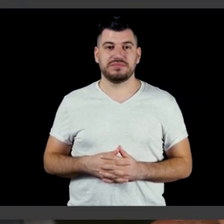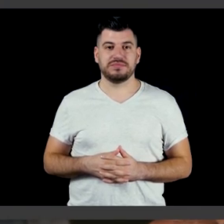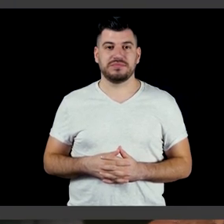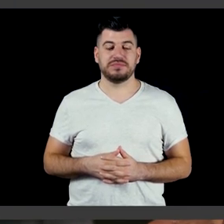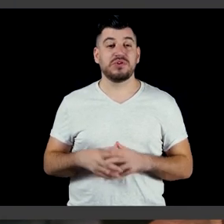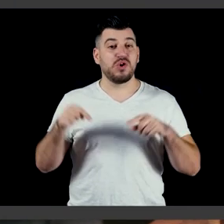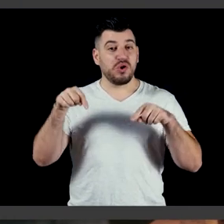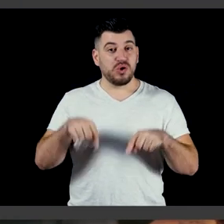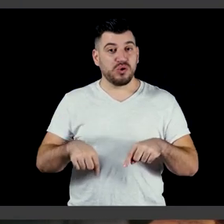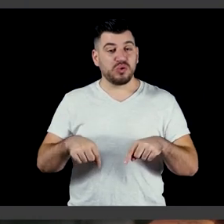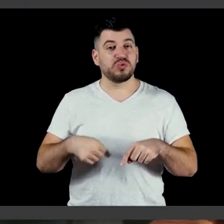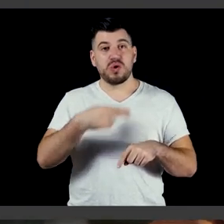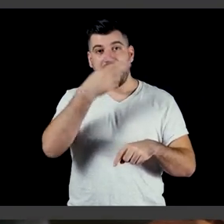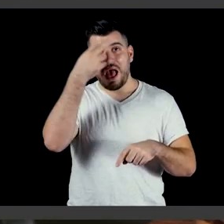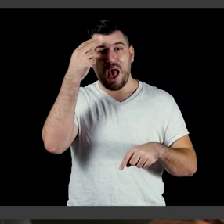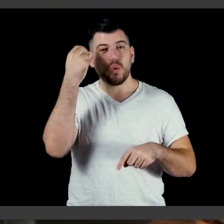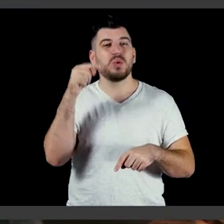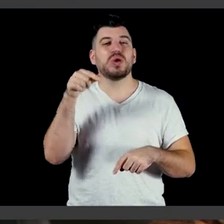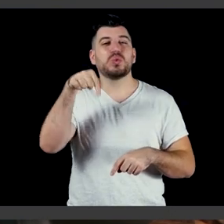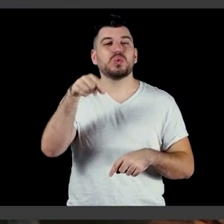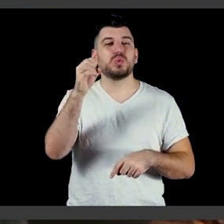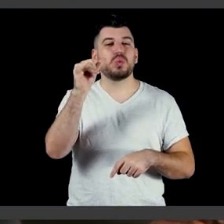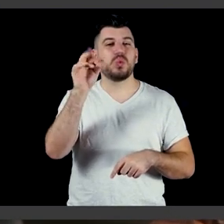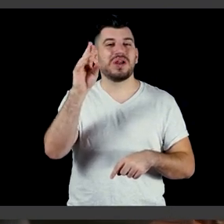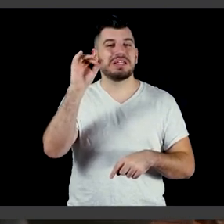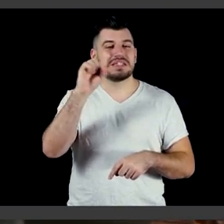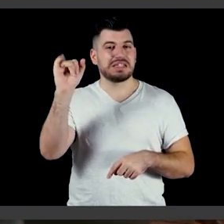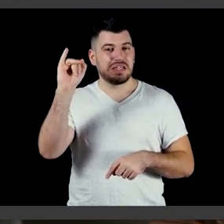Θα βάλω το αγκουράκι του Ρυσία από πάνω.